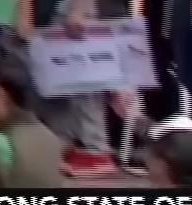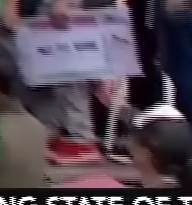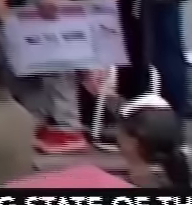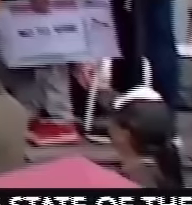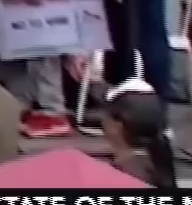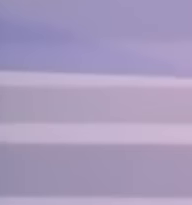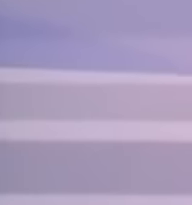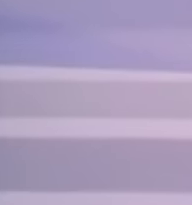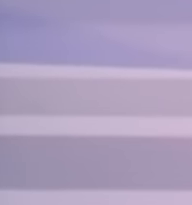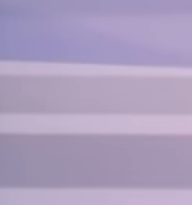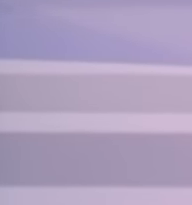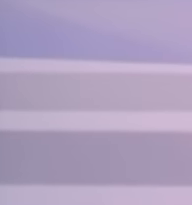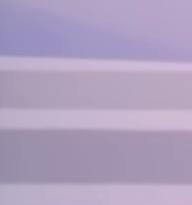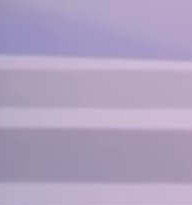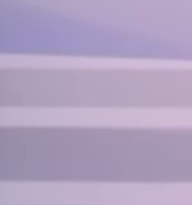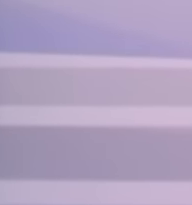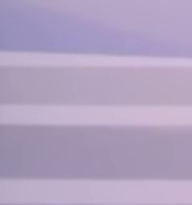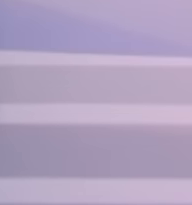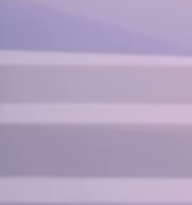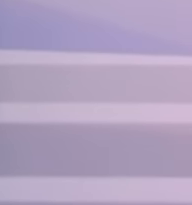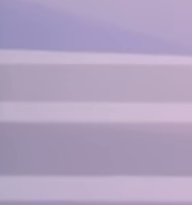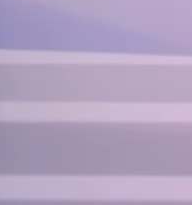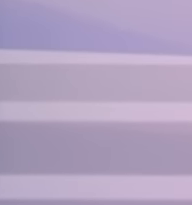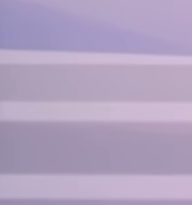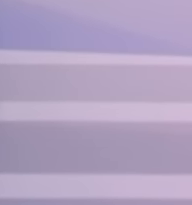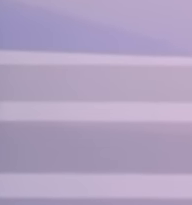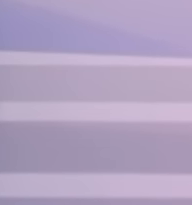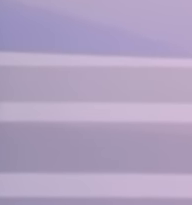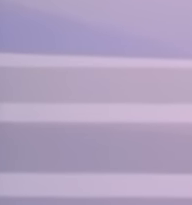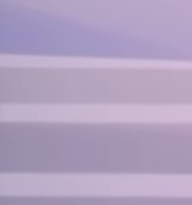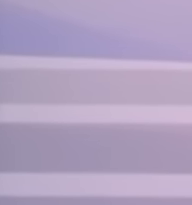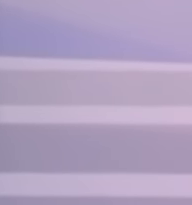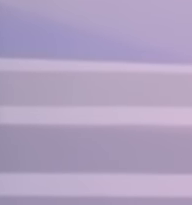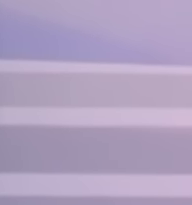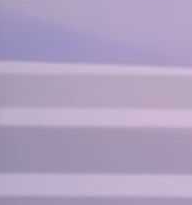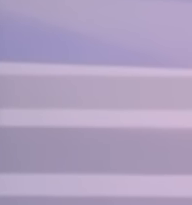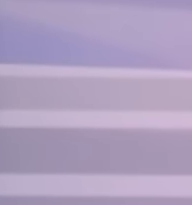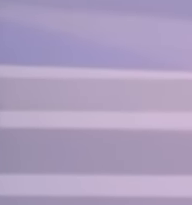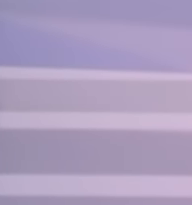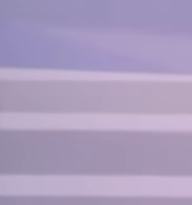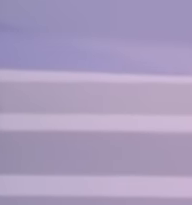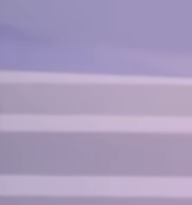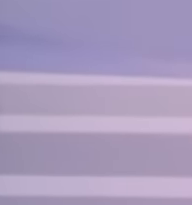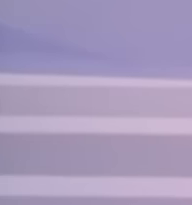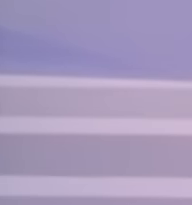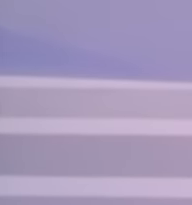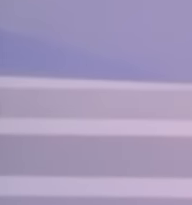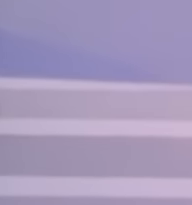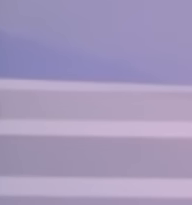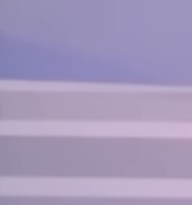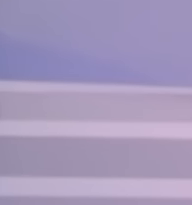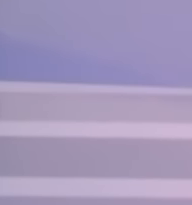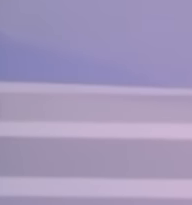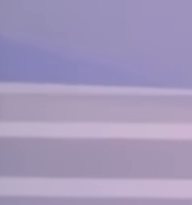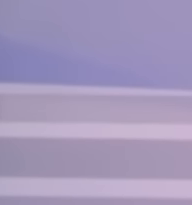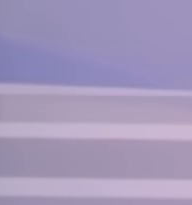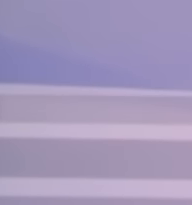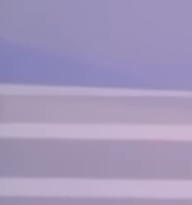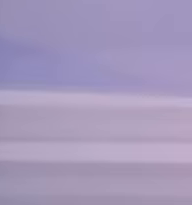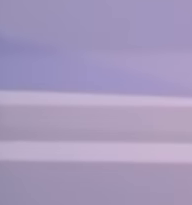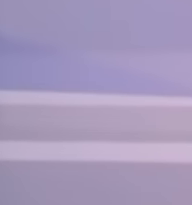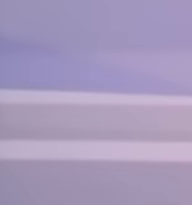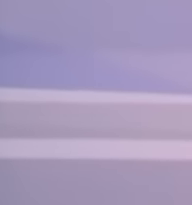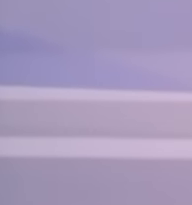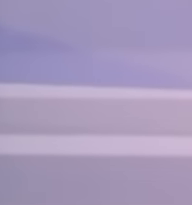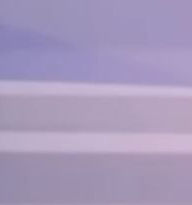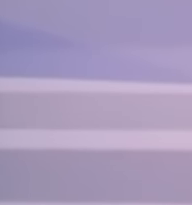oras. Mga kapuso, patuloy na tumutok sa mga balita. Mag-subscribe sa GMA Integrated News sa YouTube. Sa mga kapuso